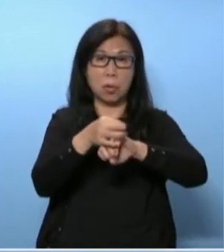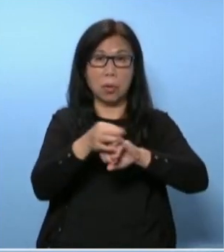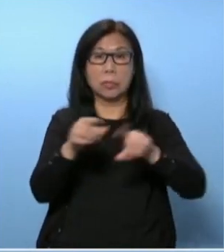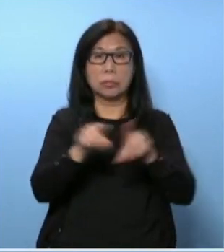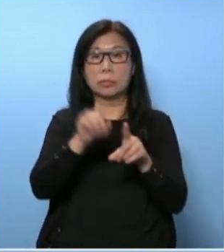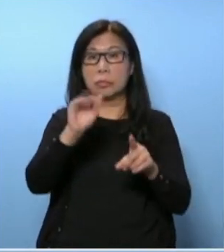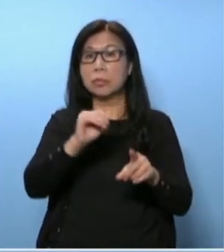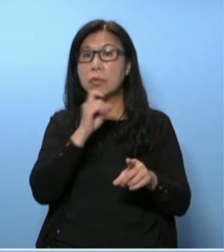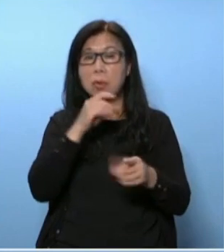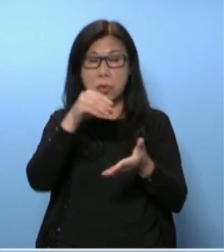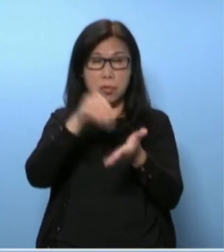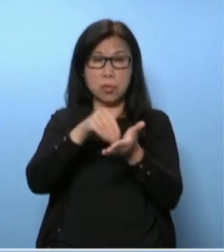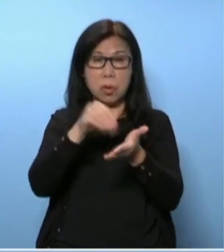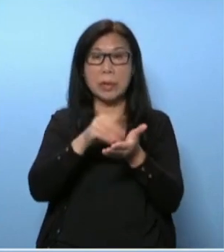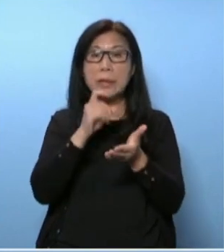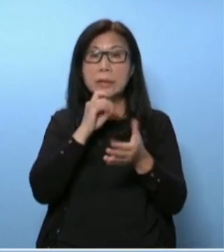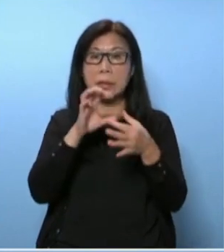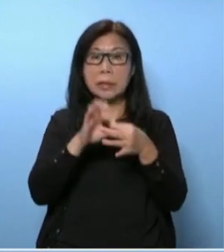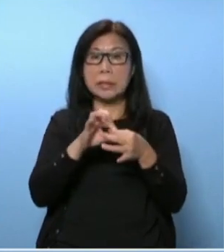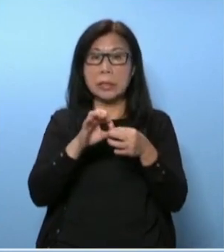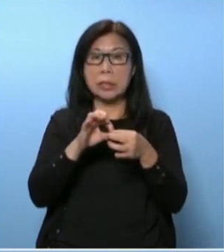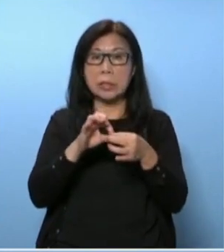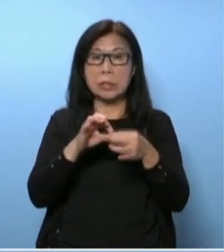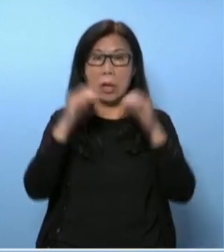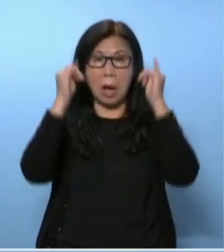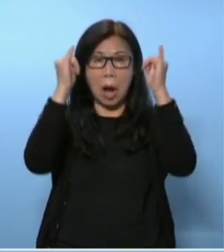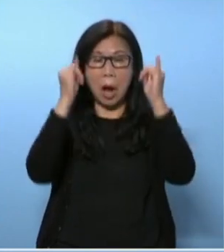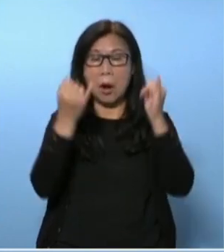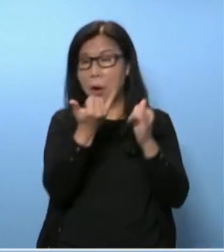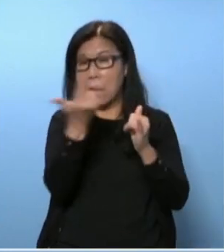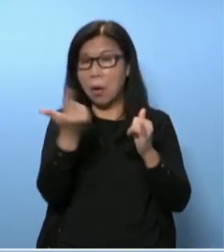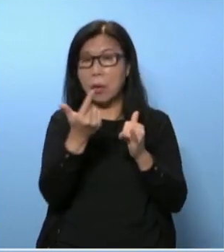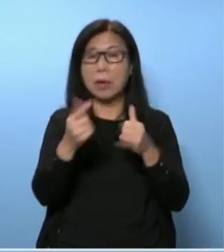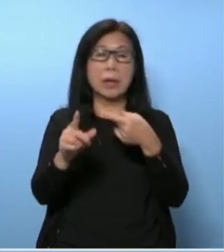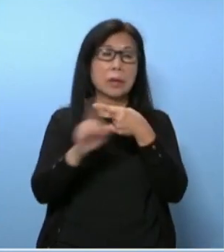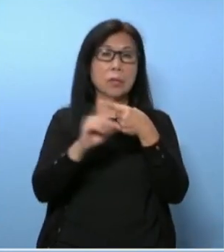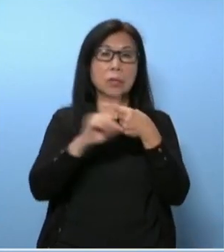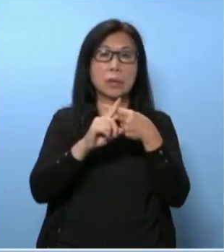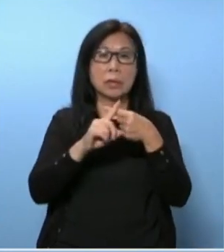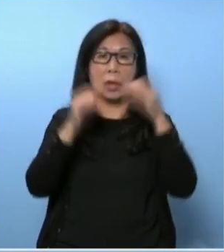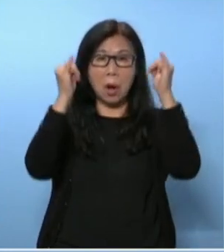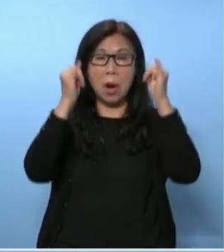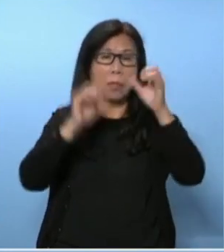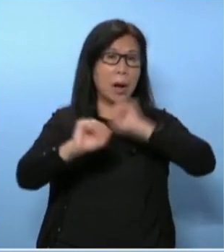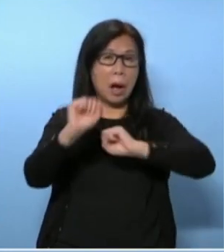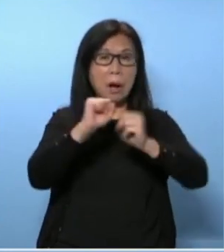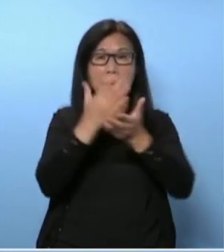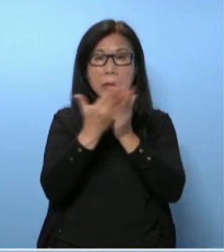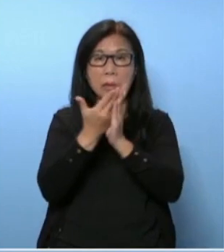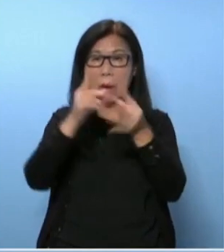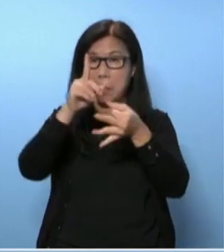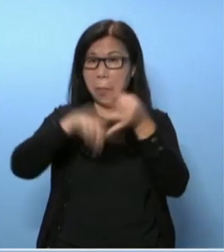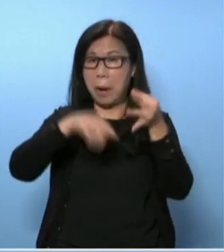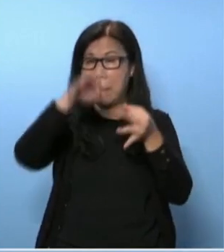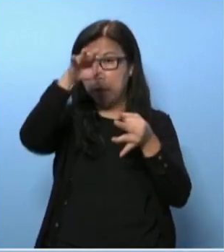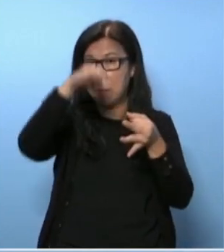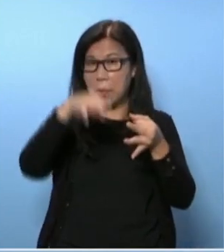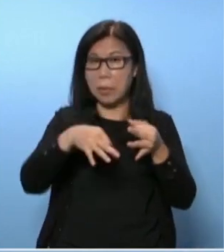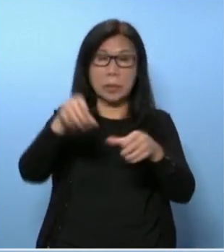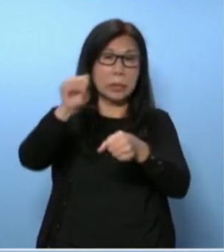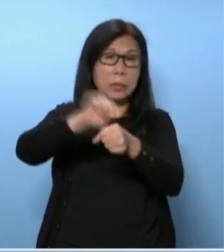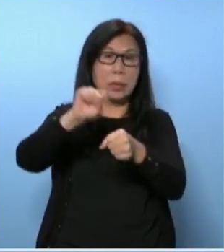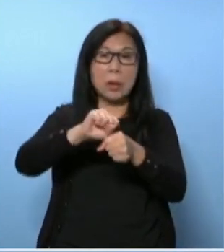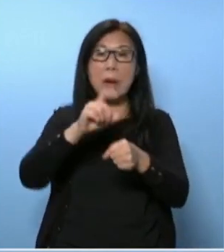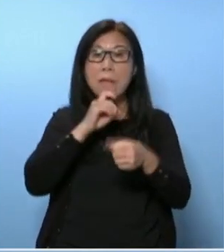都有制定一套極端主義有較高風險變成恐怖分子嘅名單嘅，佢加強